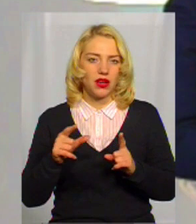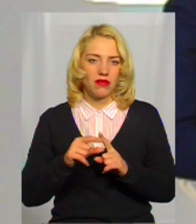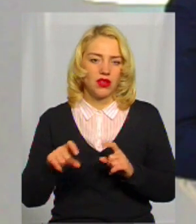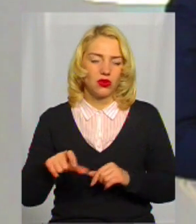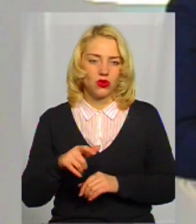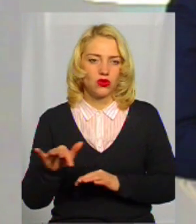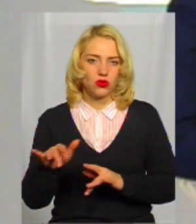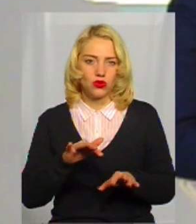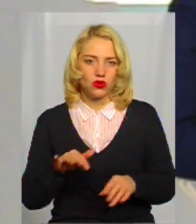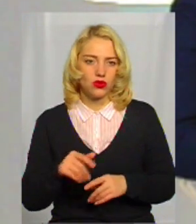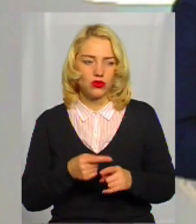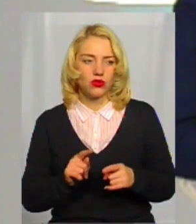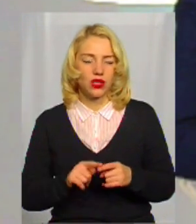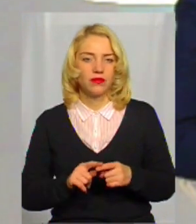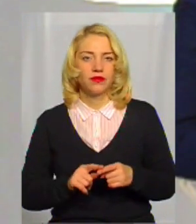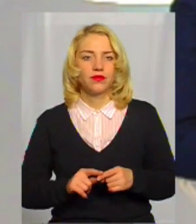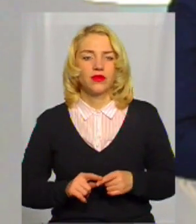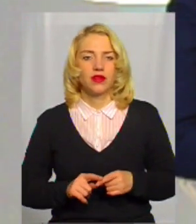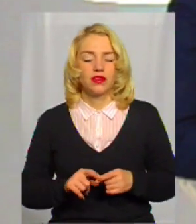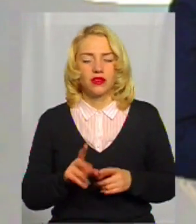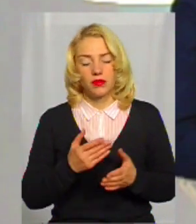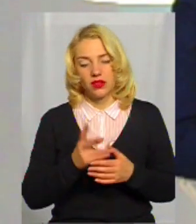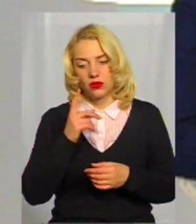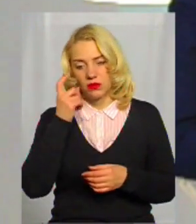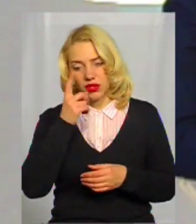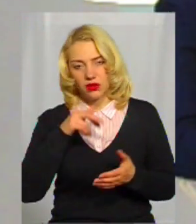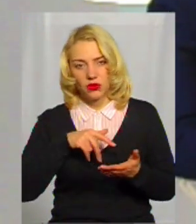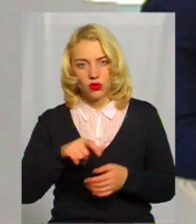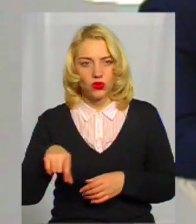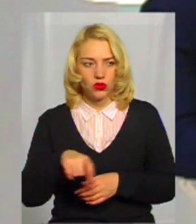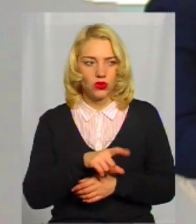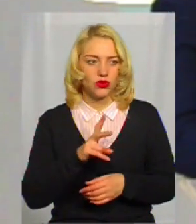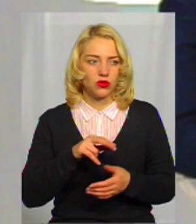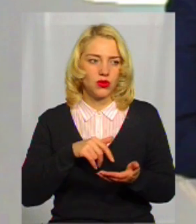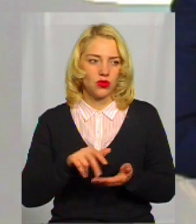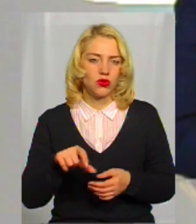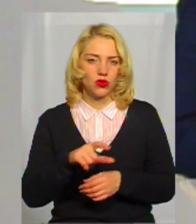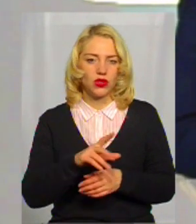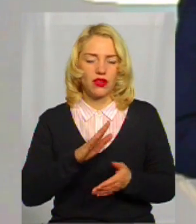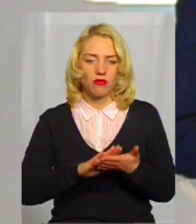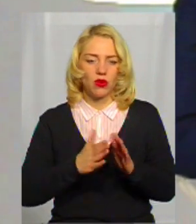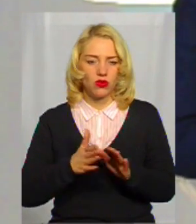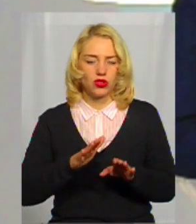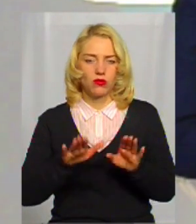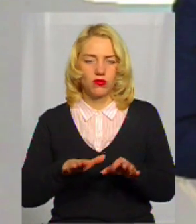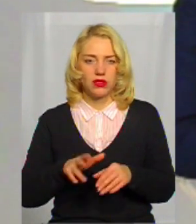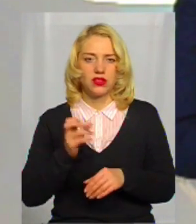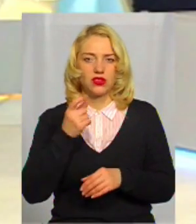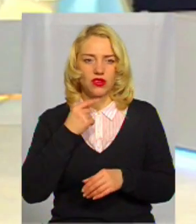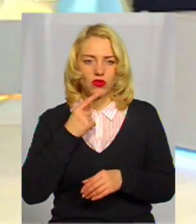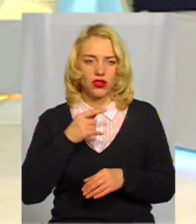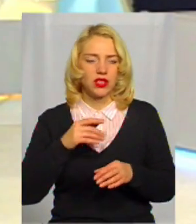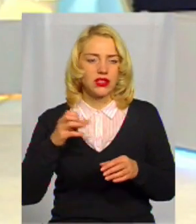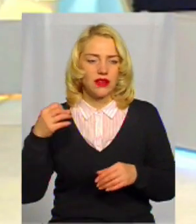руху? От навмисно сідати за кермо п'яними, переходити дорогу в неположеному місці, на червоне світло, не на зебрі.